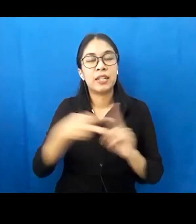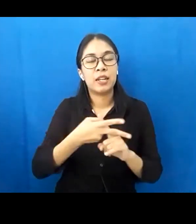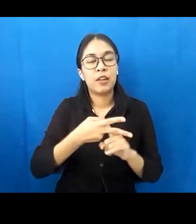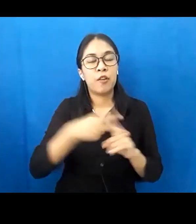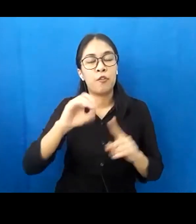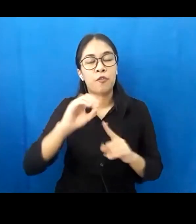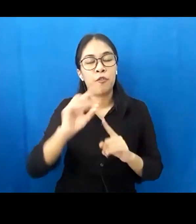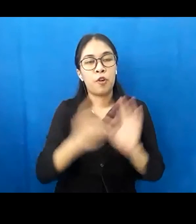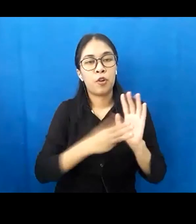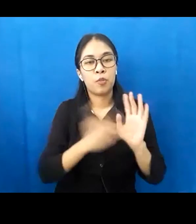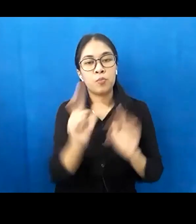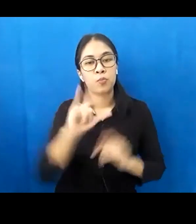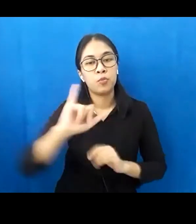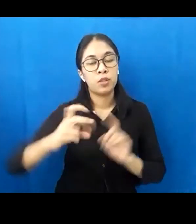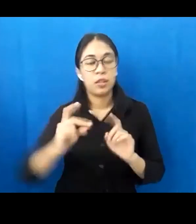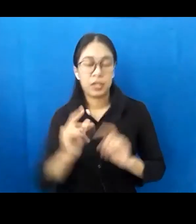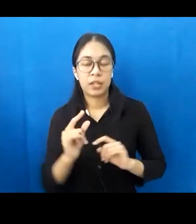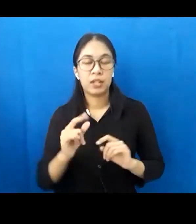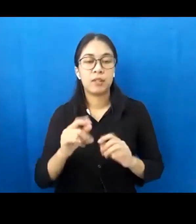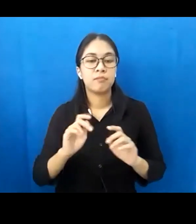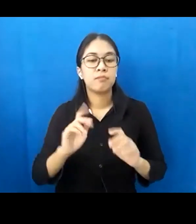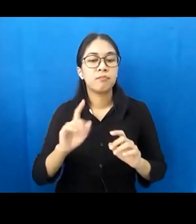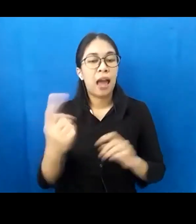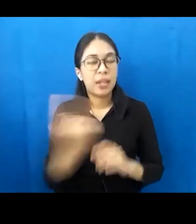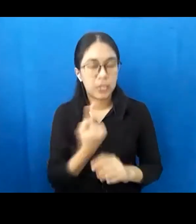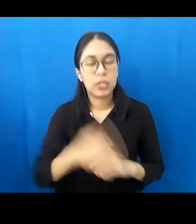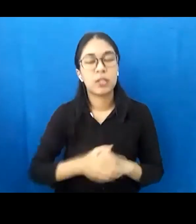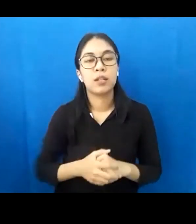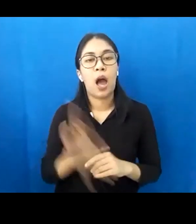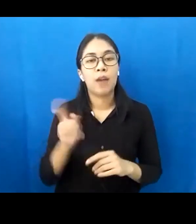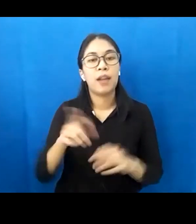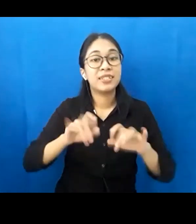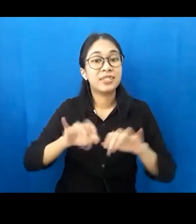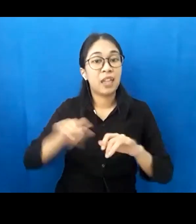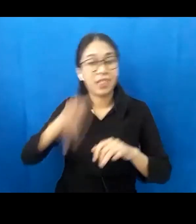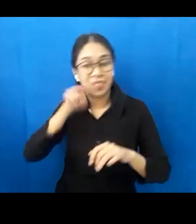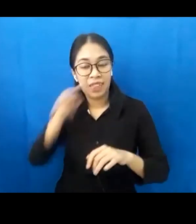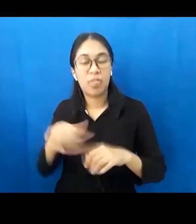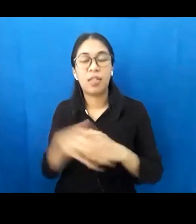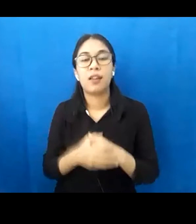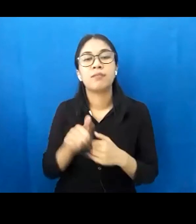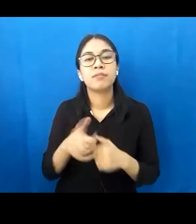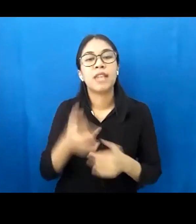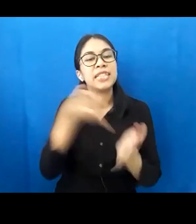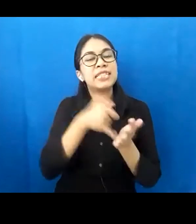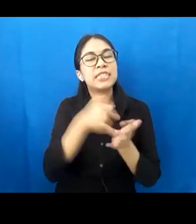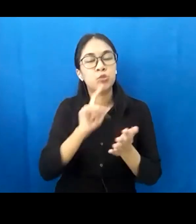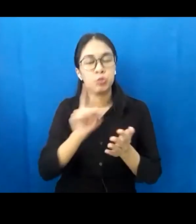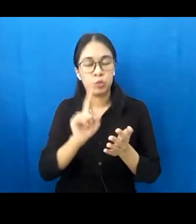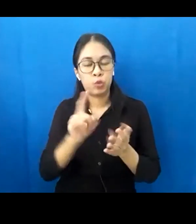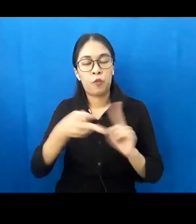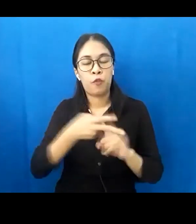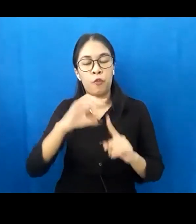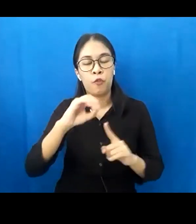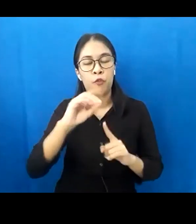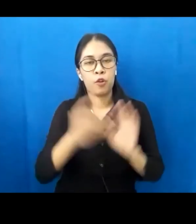ada di chat box. Harap untuk mengisi formulir kehadirannya terlebih dahulu.